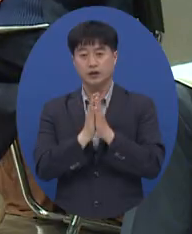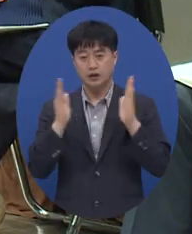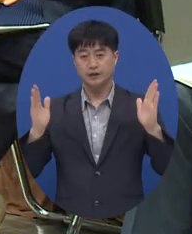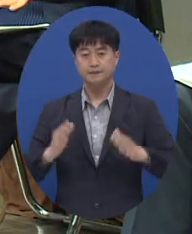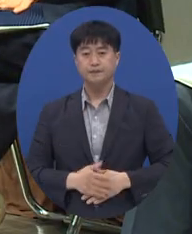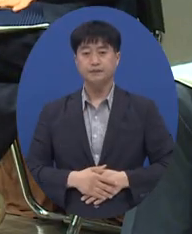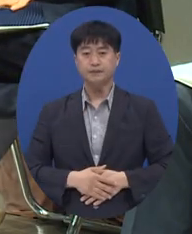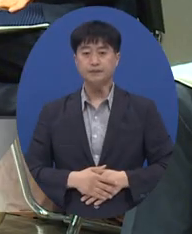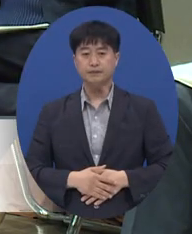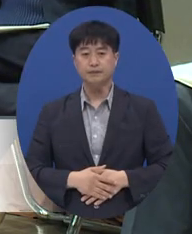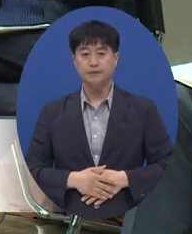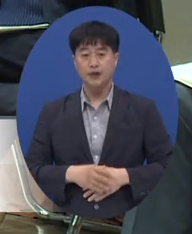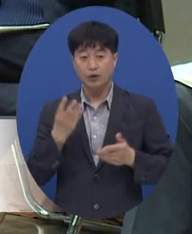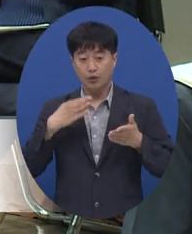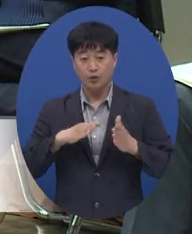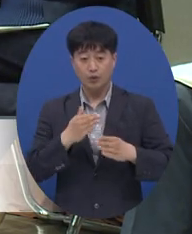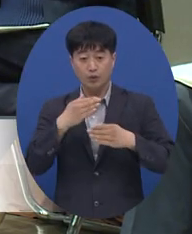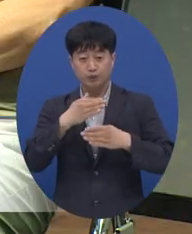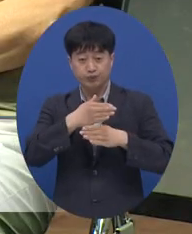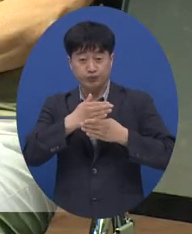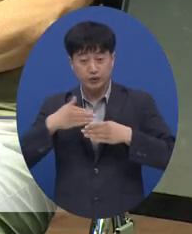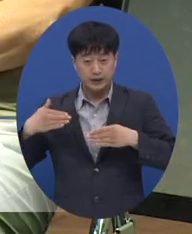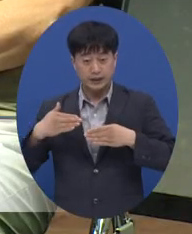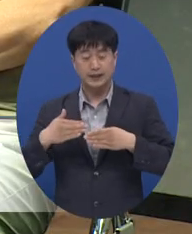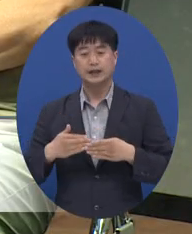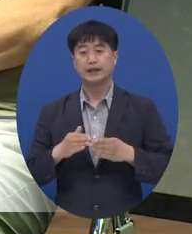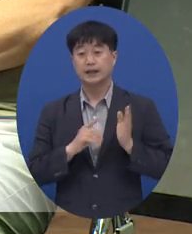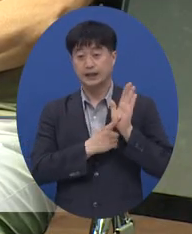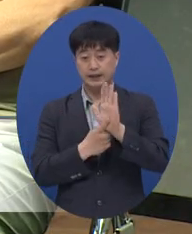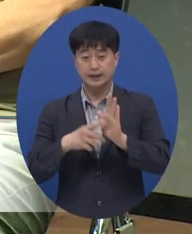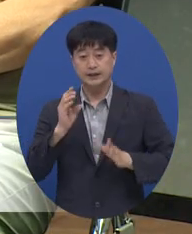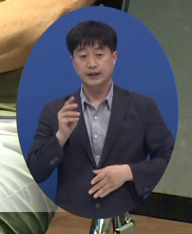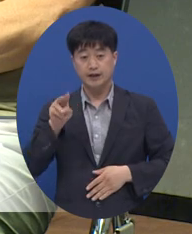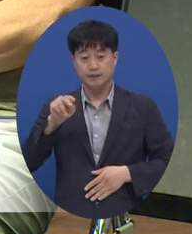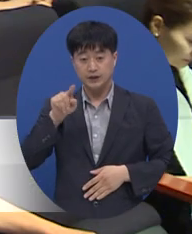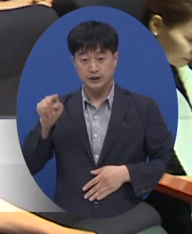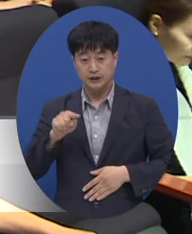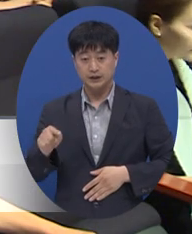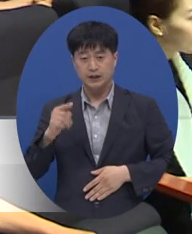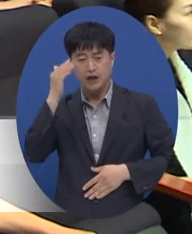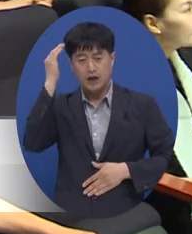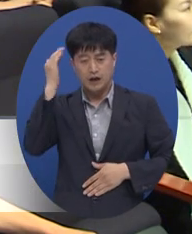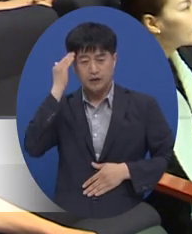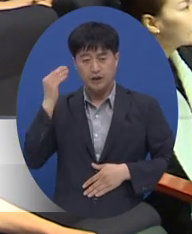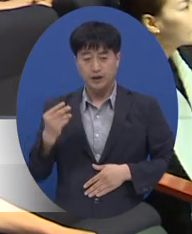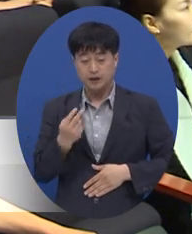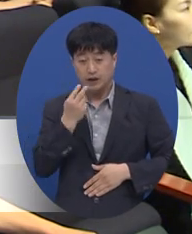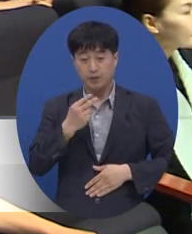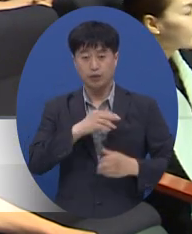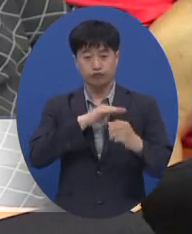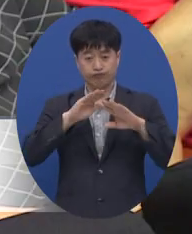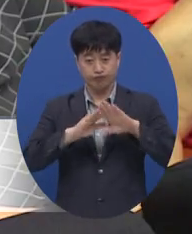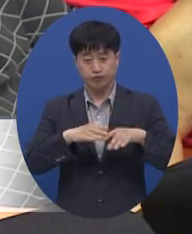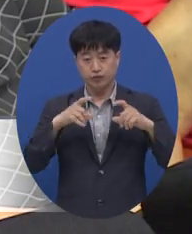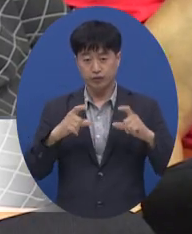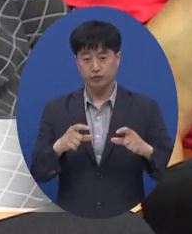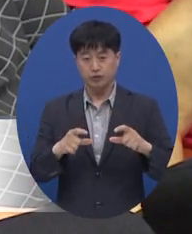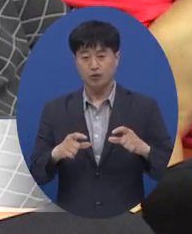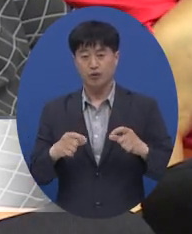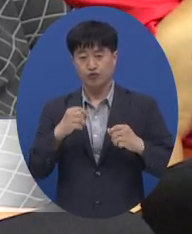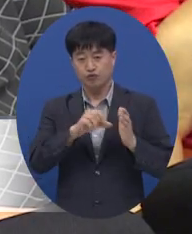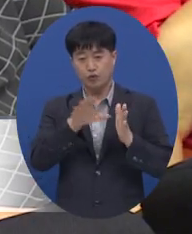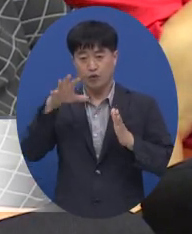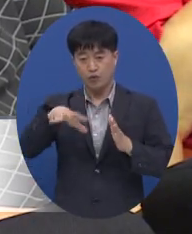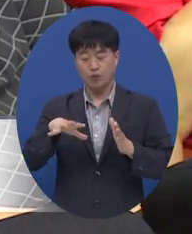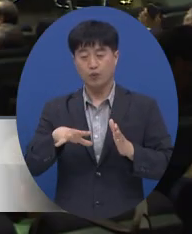진행됐습니다. 경기도는 분단의 상징인 DMZ를 한반도 생물권 평화벨트로 구축해 글로벌 생태 관광 명소가 될 수